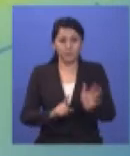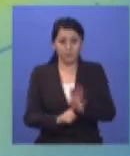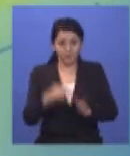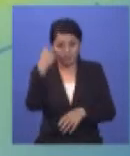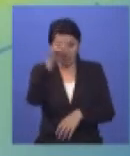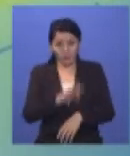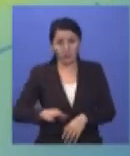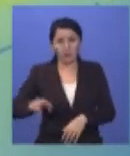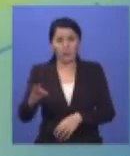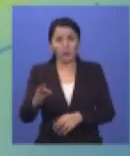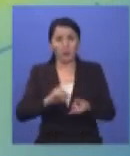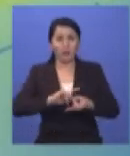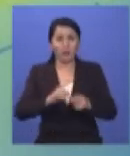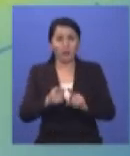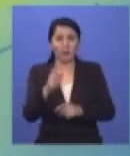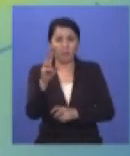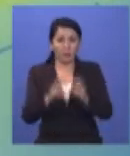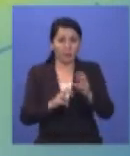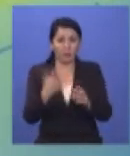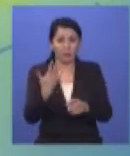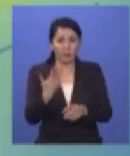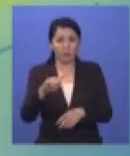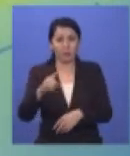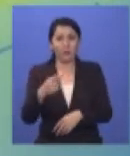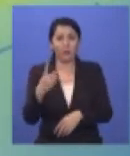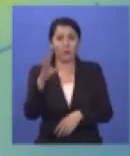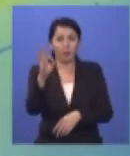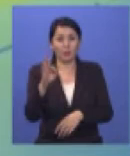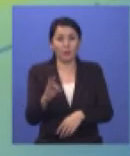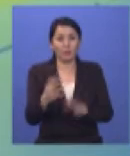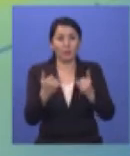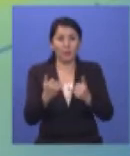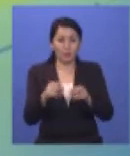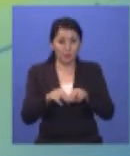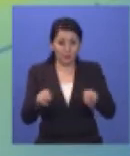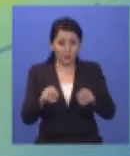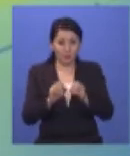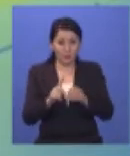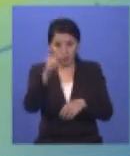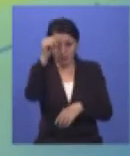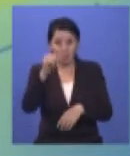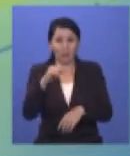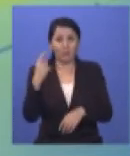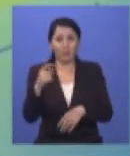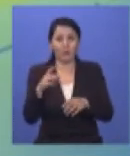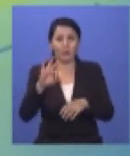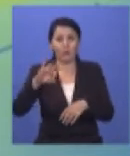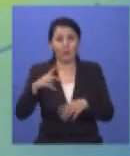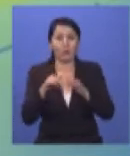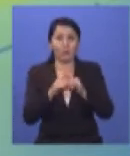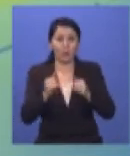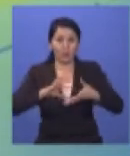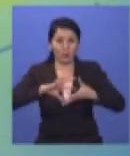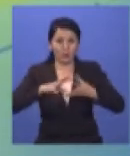Жыл басынан бері өндеу өнеркәсібі 5,2 пайызға өскен. Бүгін үкіметте елдің 11 айдағы экономикалық әлеуметтік дамуының